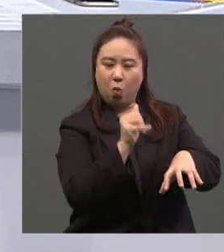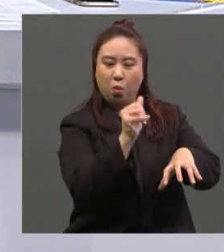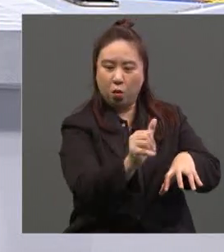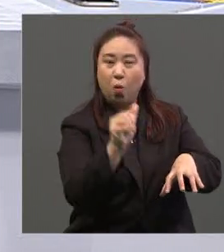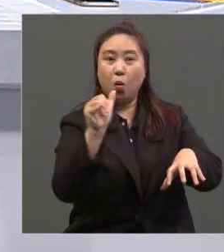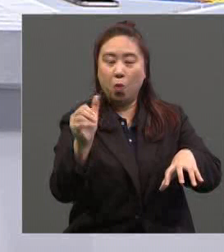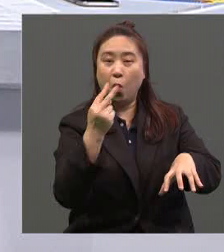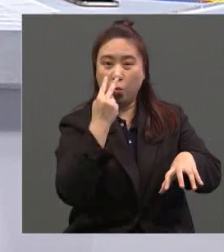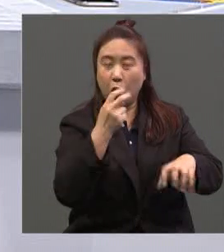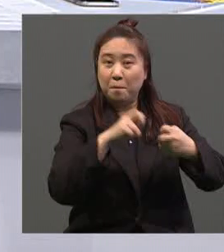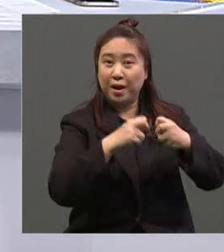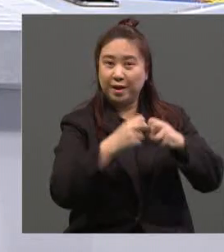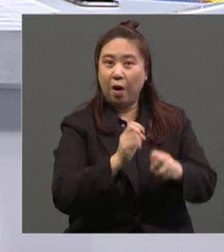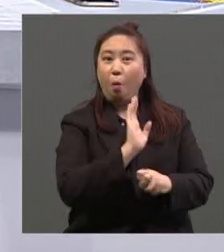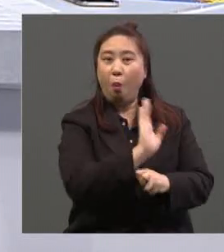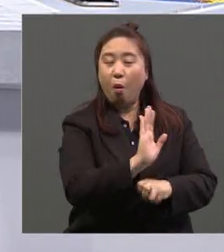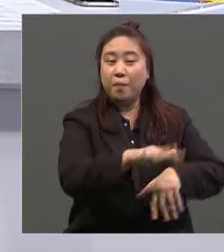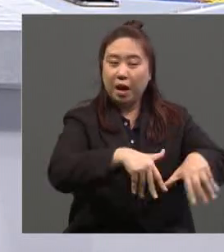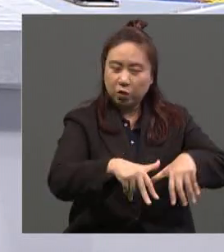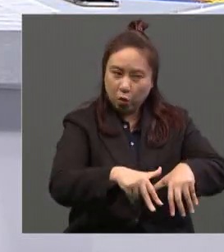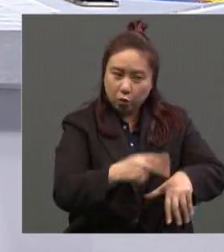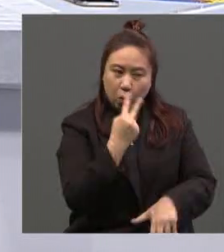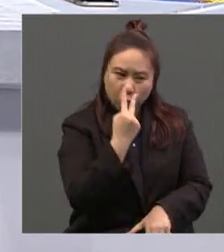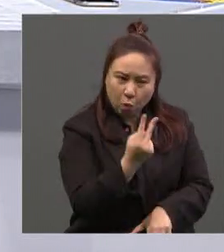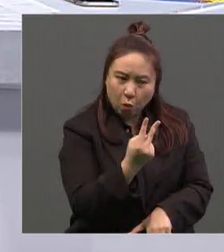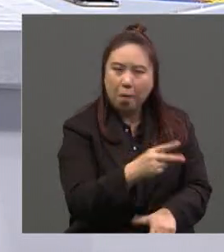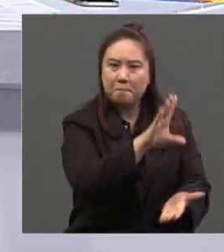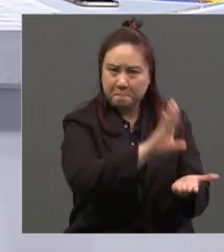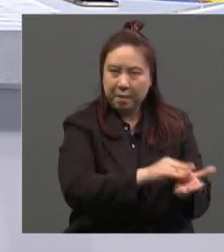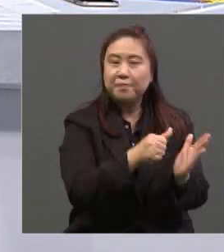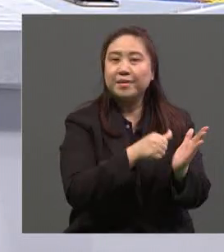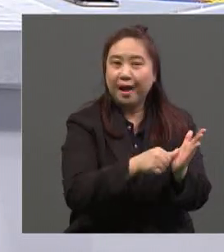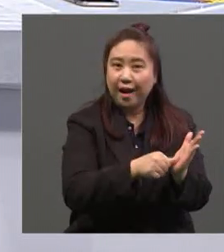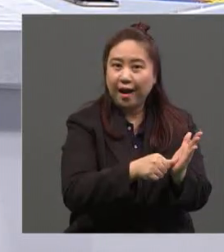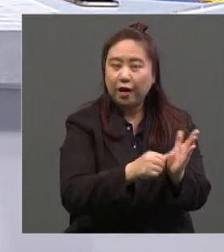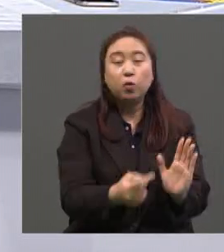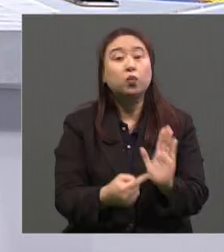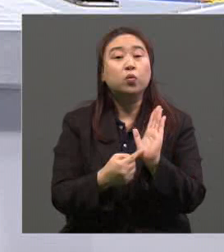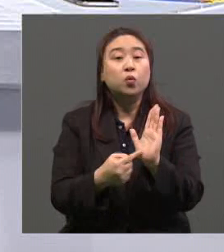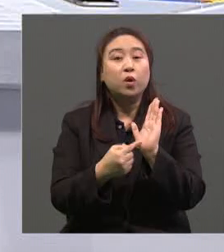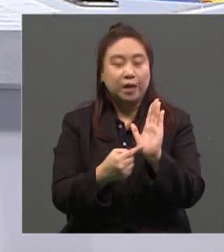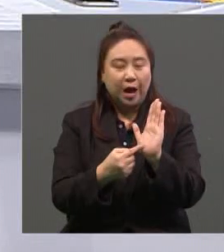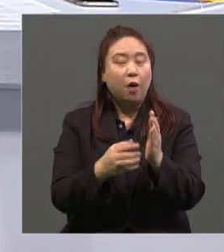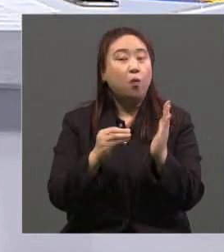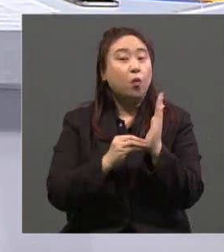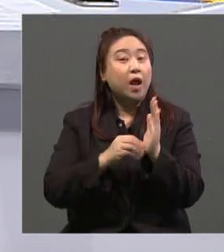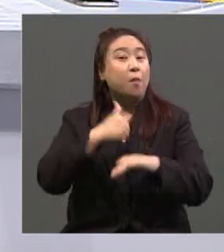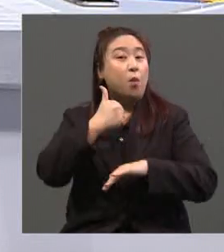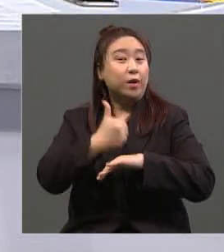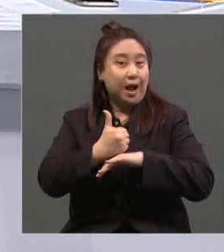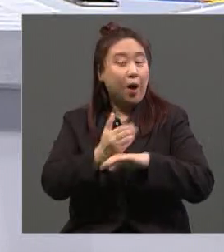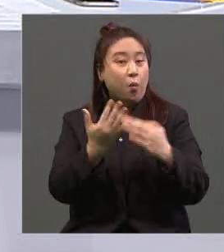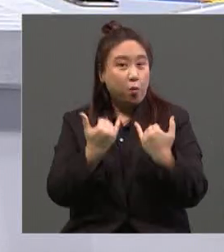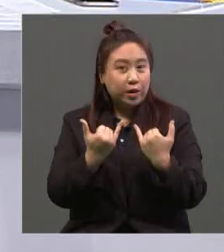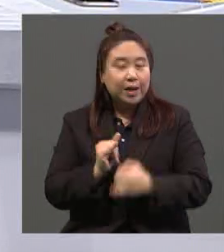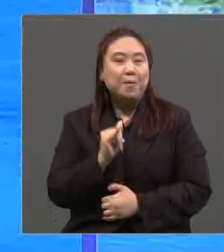ญหากับพี่น้องประชาชนไปดูปัญหาแล้วก็นำไปสู่การแก้ไขอย่างภารกิจผู้ว่าสัญจรที่กรุงเทพมหานครวันนี้ค่ะไปลงพื้น